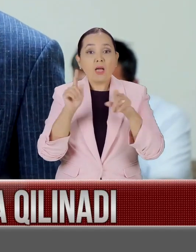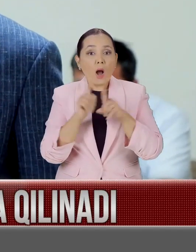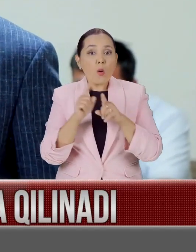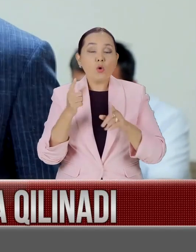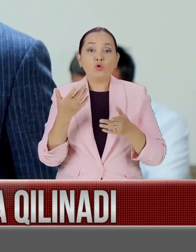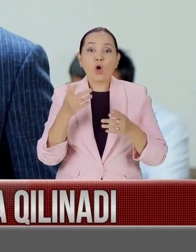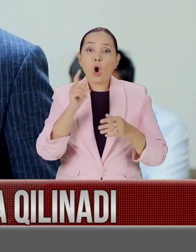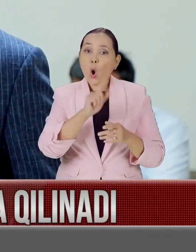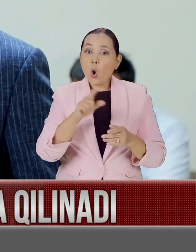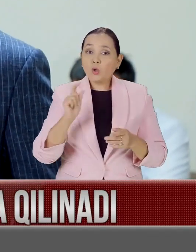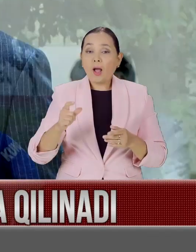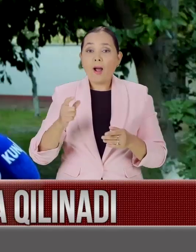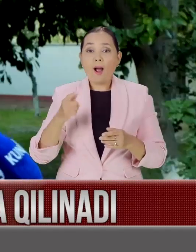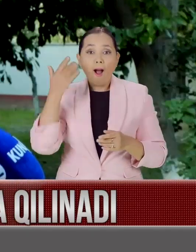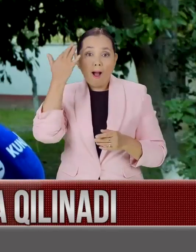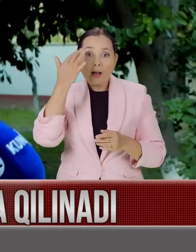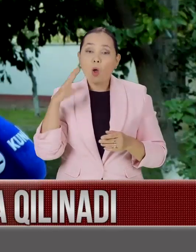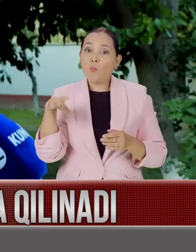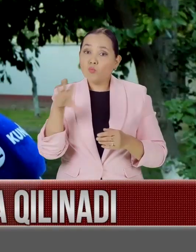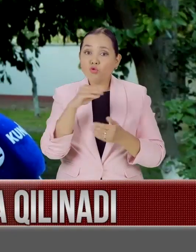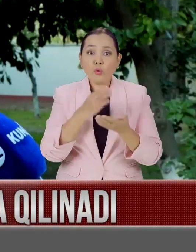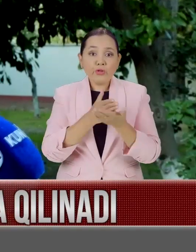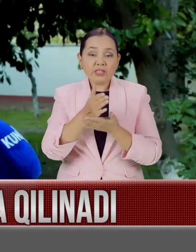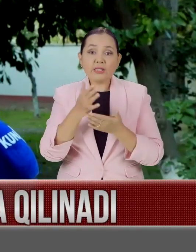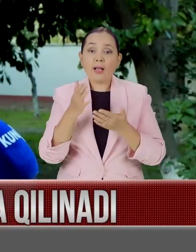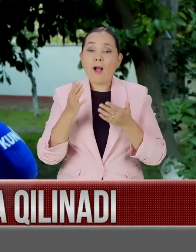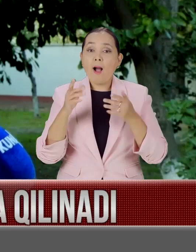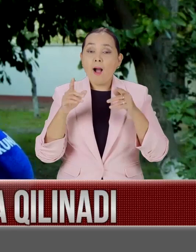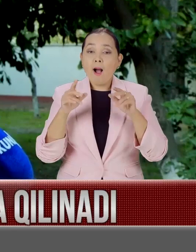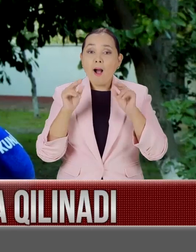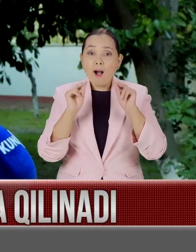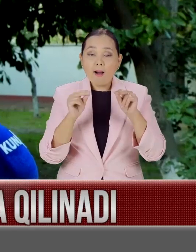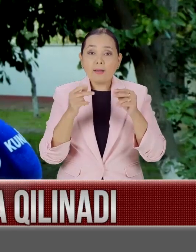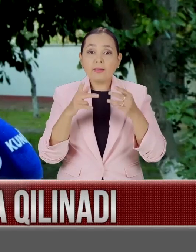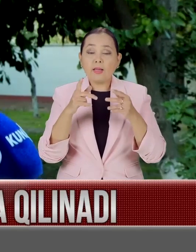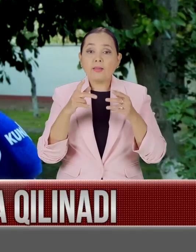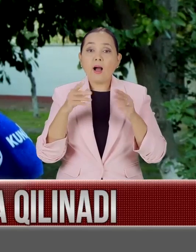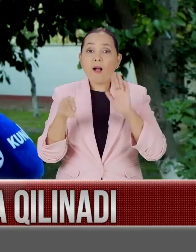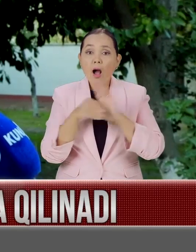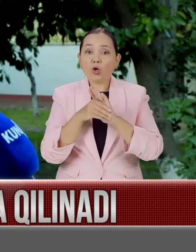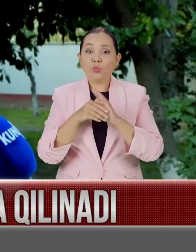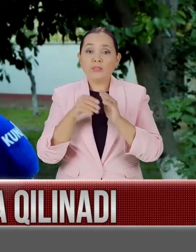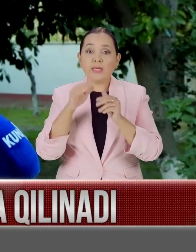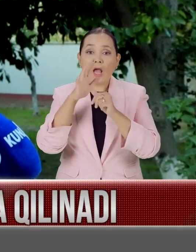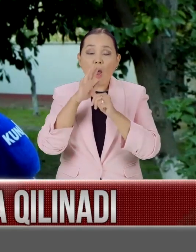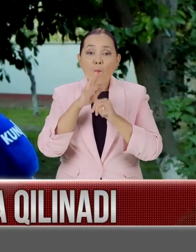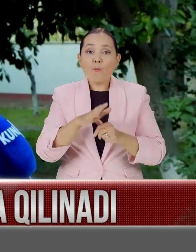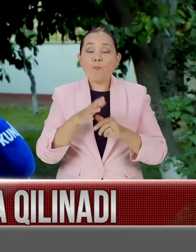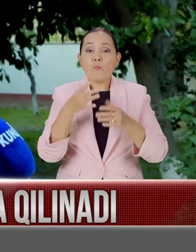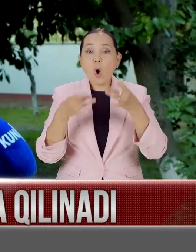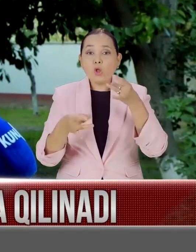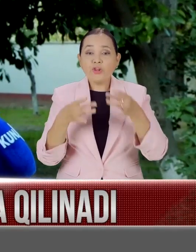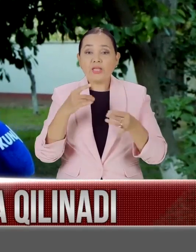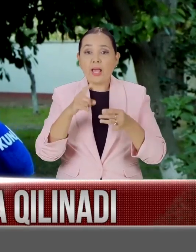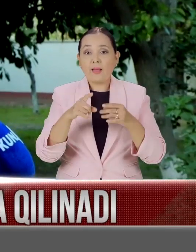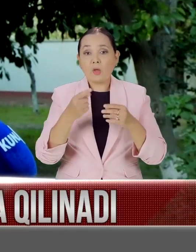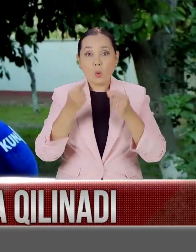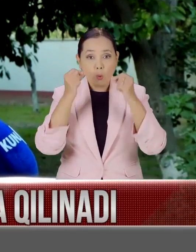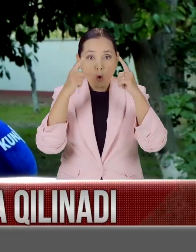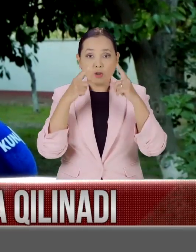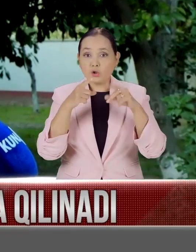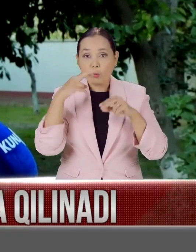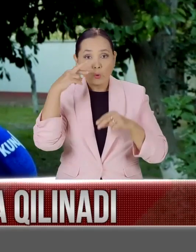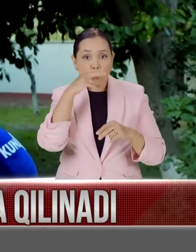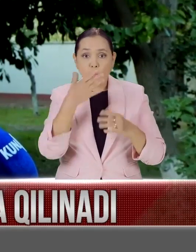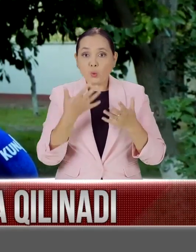kritikaga o'xshatib, odamlarni xayolida butun tizimda qattan chirib ketgan tizim, korrupsiyaga botgan tizim ekan degan tasavvur uyg'otish